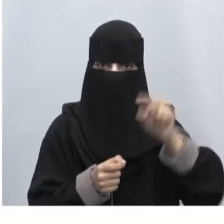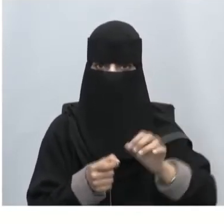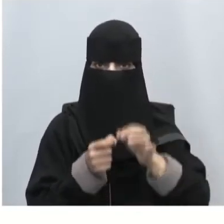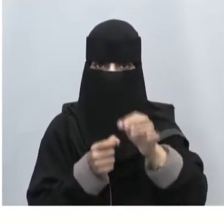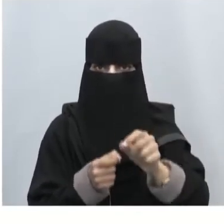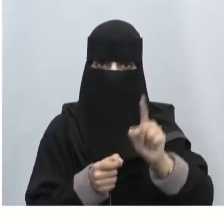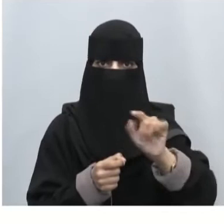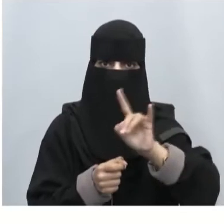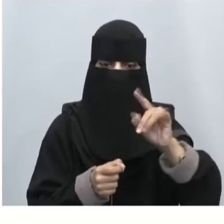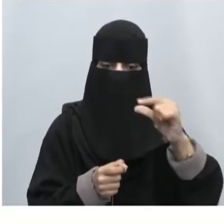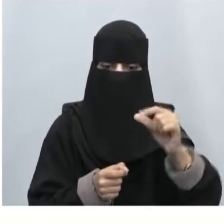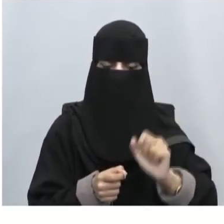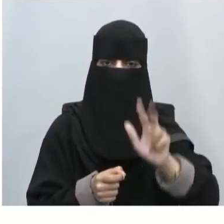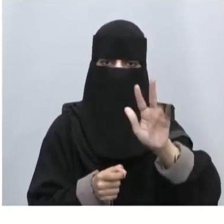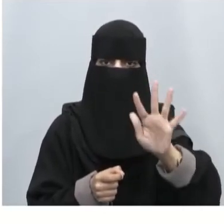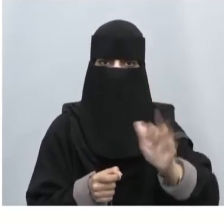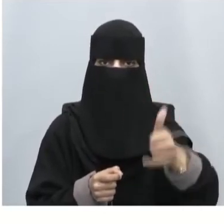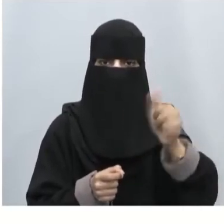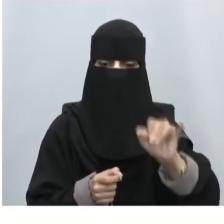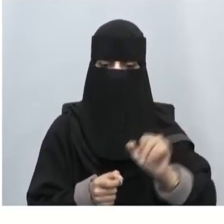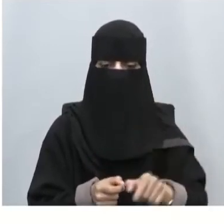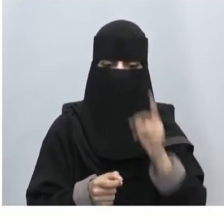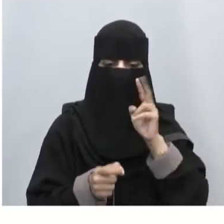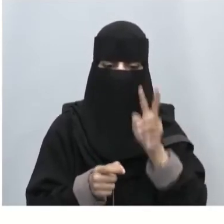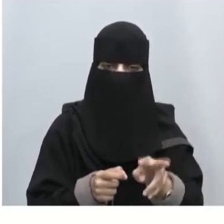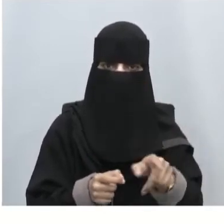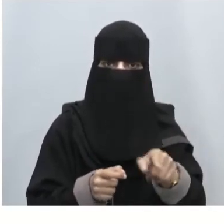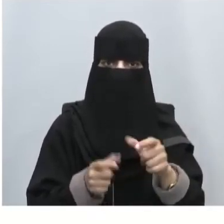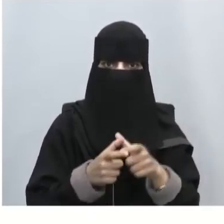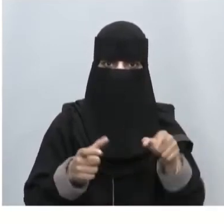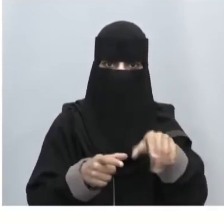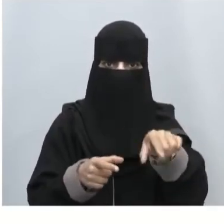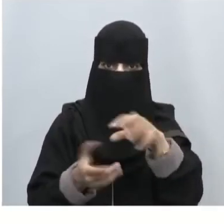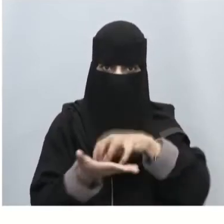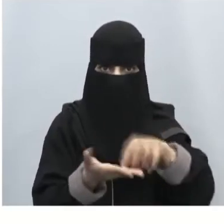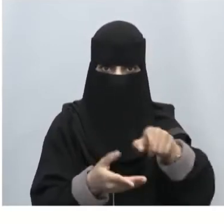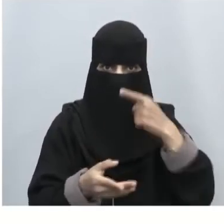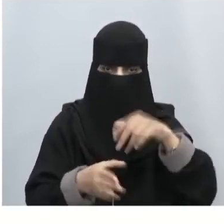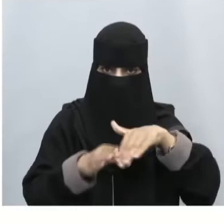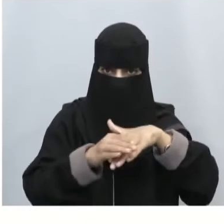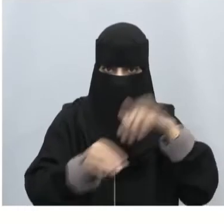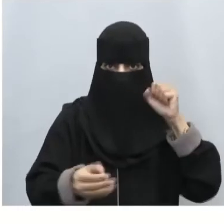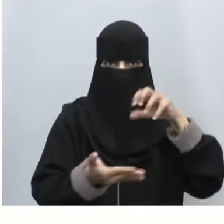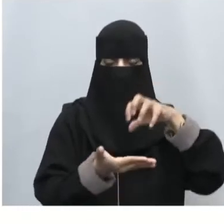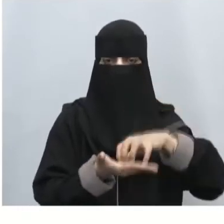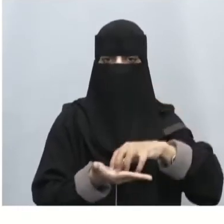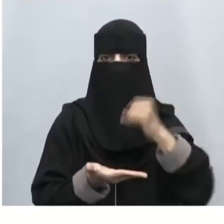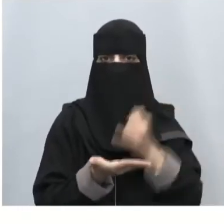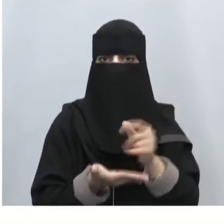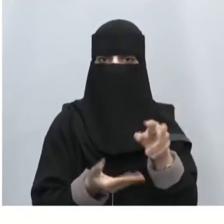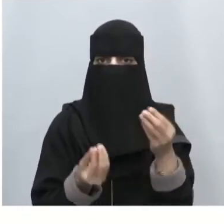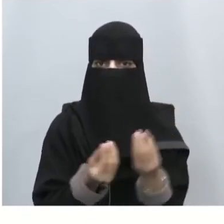طبعا في اقليم مصر كانت ظهرت لدينا احدى الدول التي انفصلت عن الخلافه العباسيه وهي الدوله